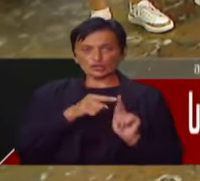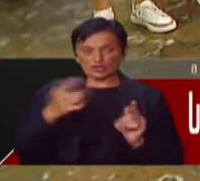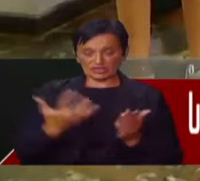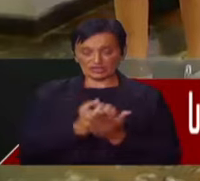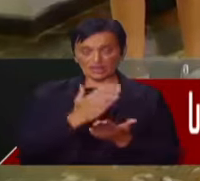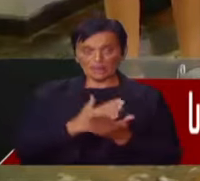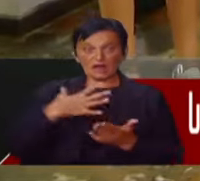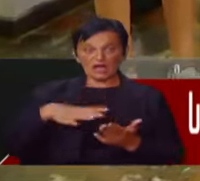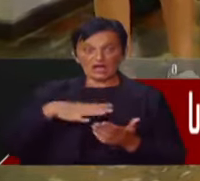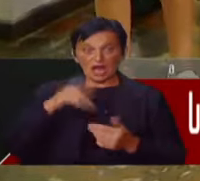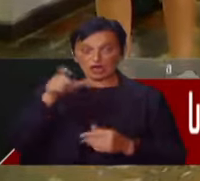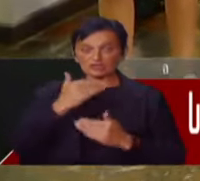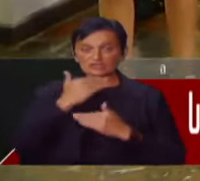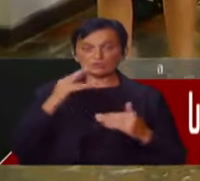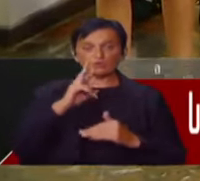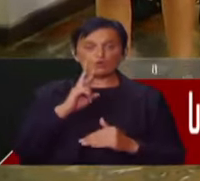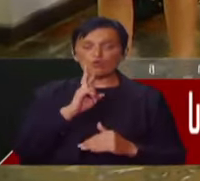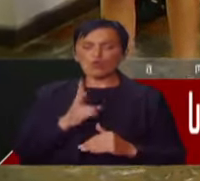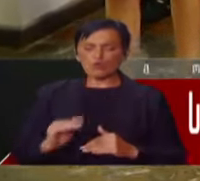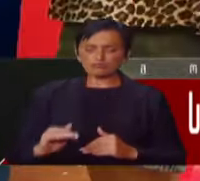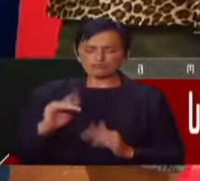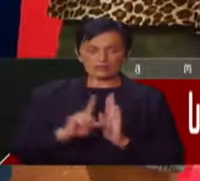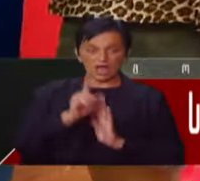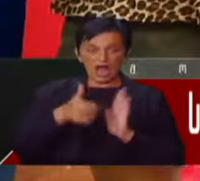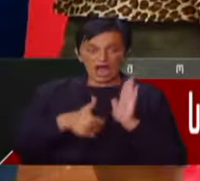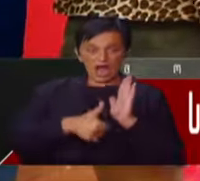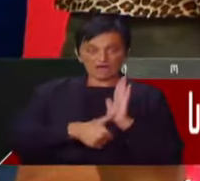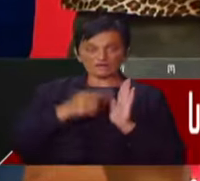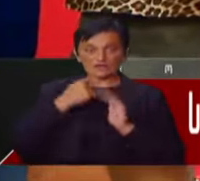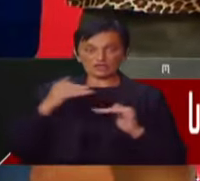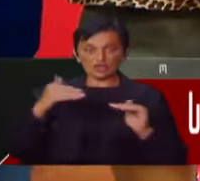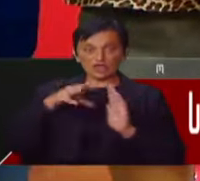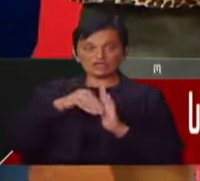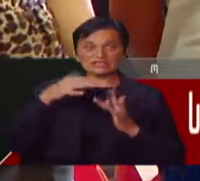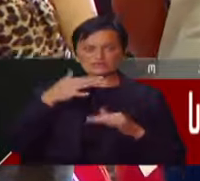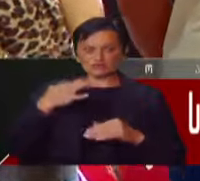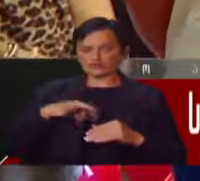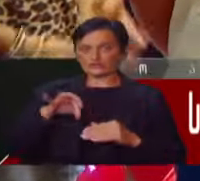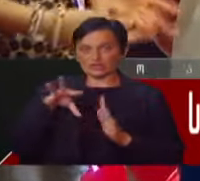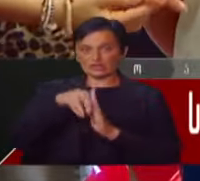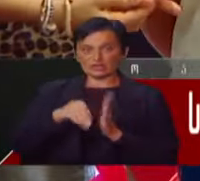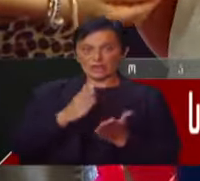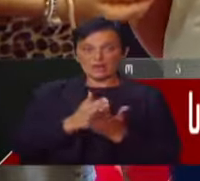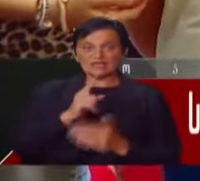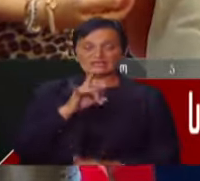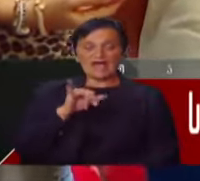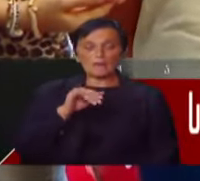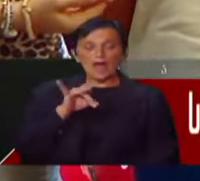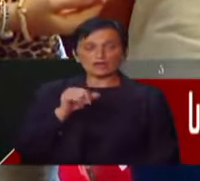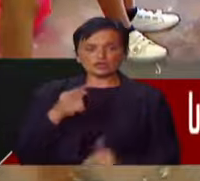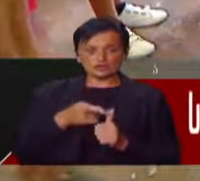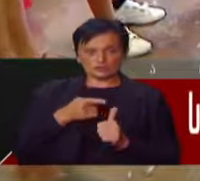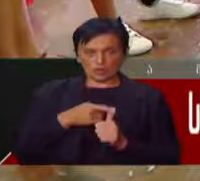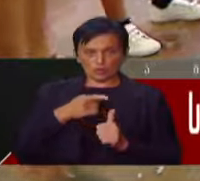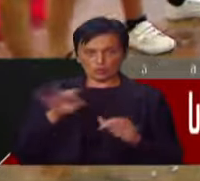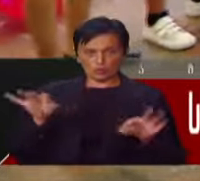გამარჯვებულია ქართულმა კონკურსანტმა სიმღერა 2 წლის ასაკში დაიწყო და 6 წლიდან ვოკალურ ანსამბლ ზღვის შვილების წევრია. ანდრია ბათუმის ზაქარია ფალიაშვილის სახელობის